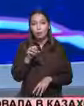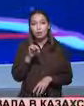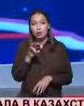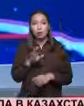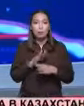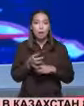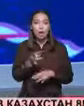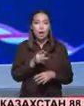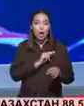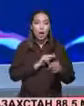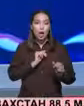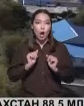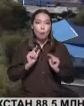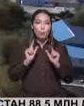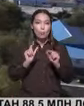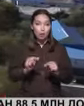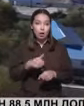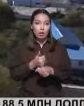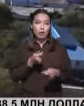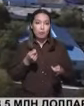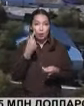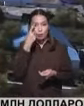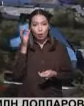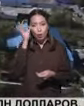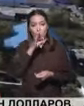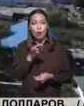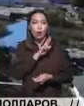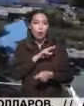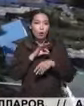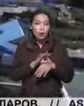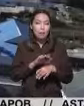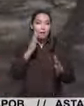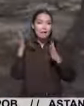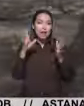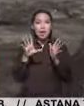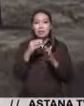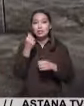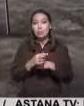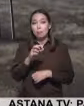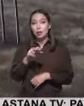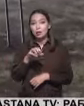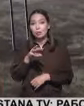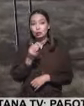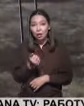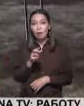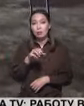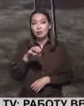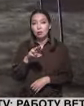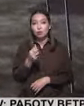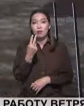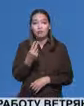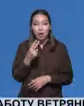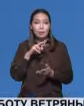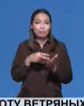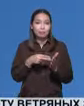регион с рабочей поездкой. Главе правительства доложили о функционировании ветровых электростанций Бадамша и Бадамша-2. В реализацию